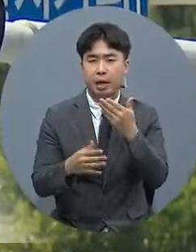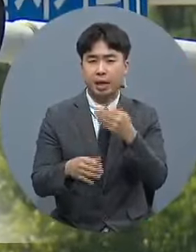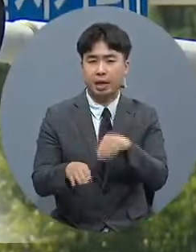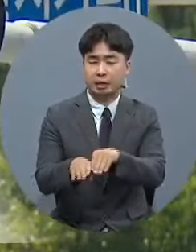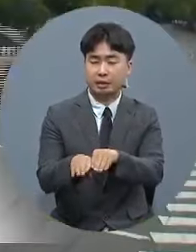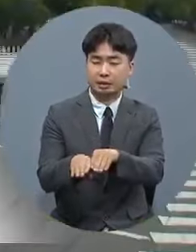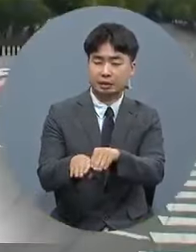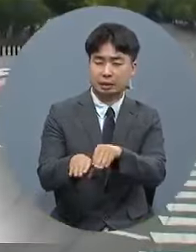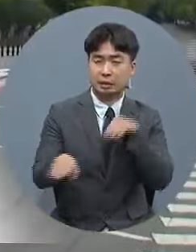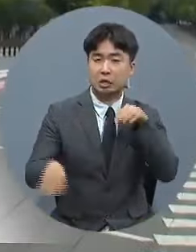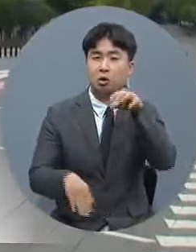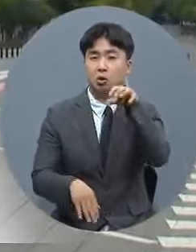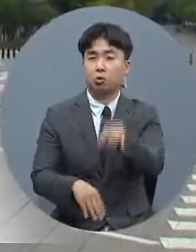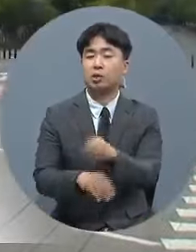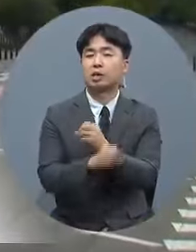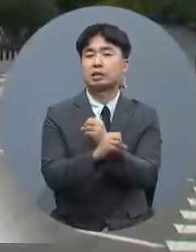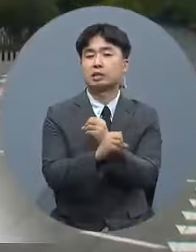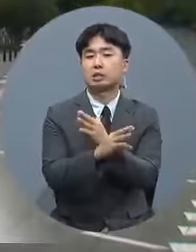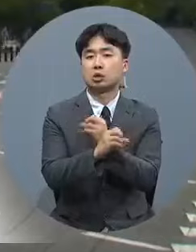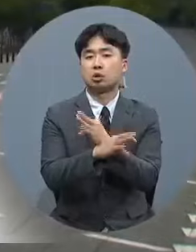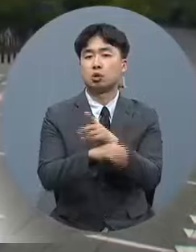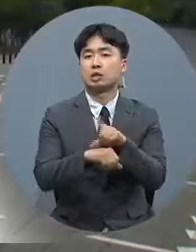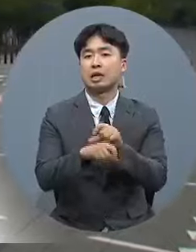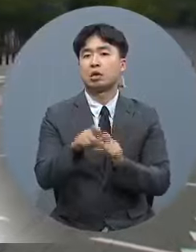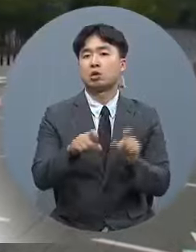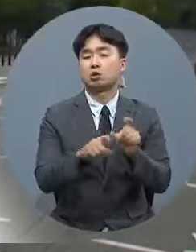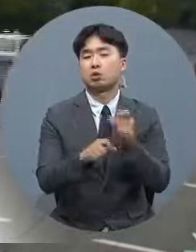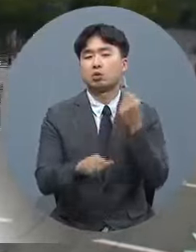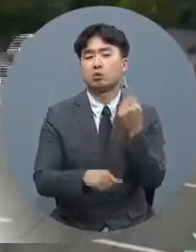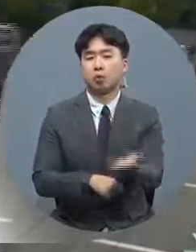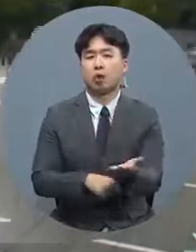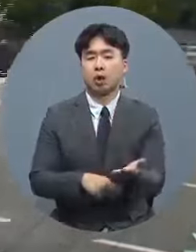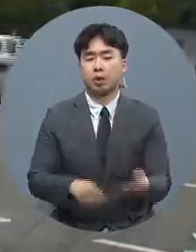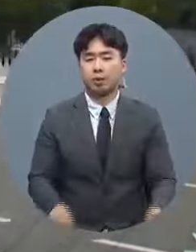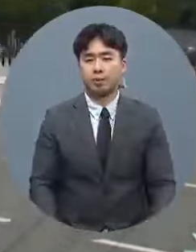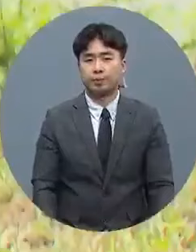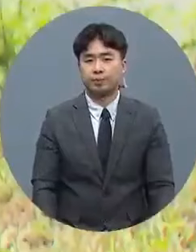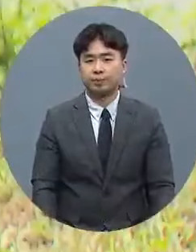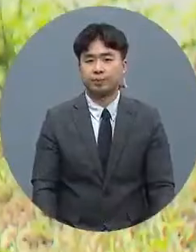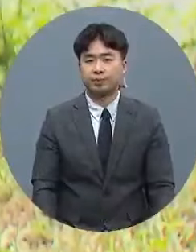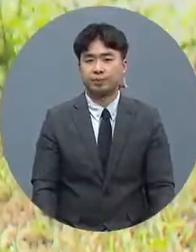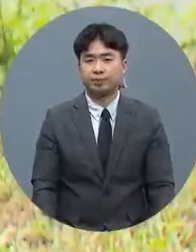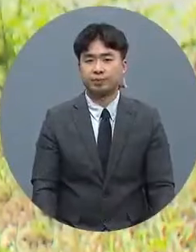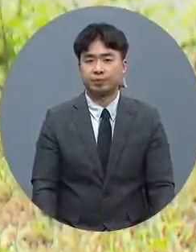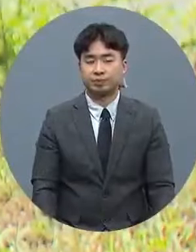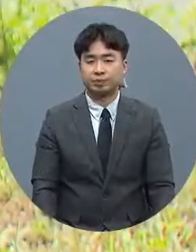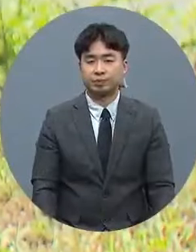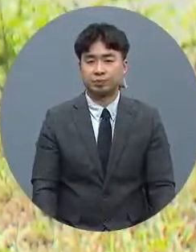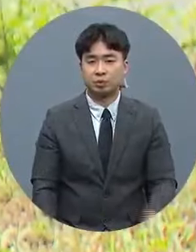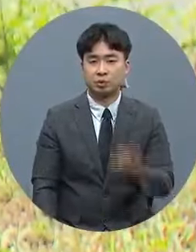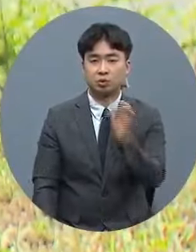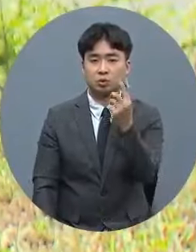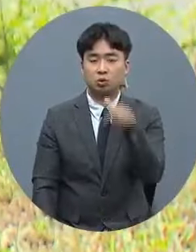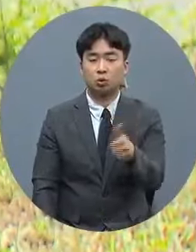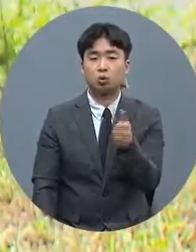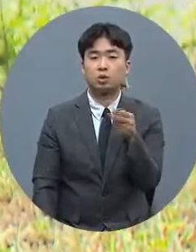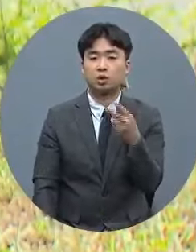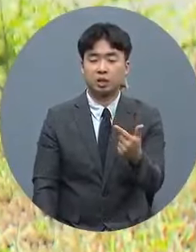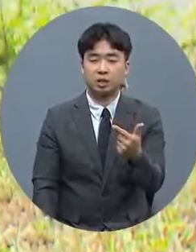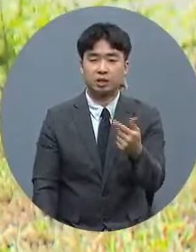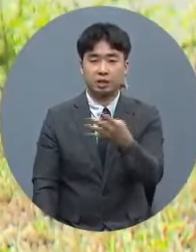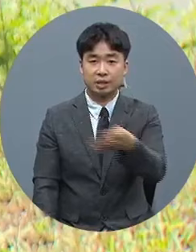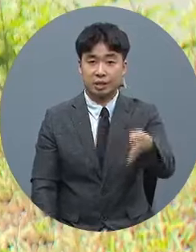차가 가장 많다고 분석된 도로에 통행 신호를 더 길게 내줍니다. 이곳 옥현 사거리의 지능형